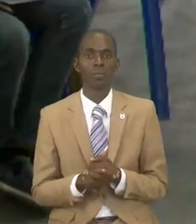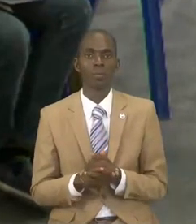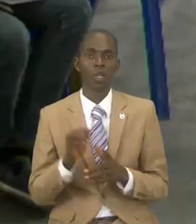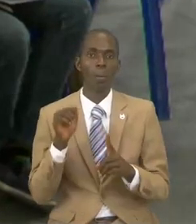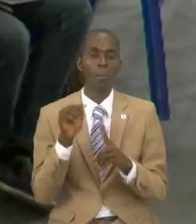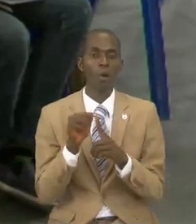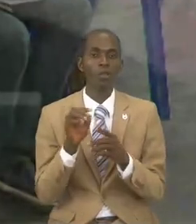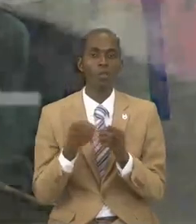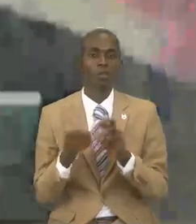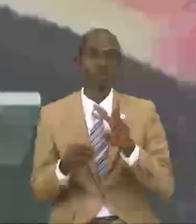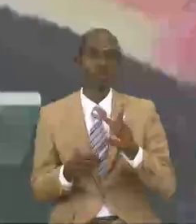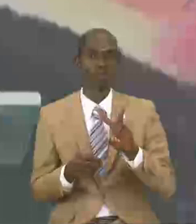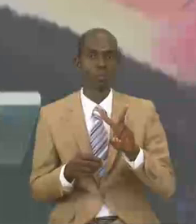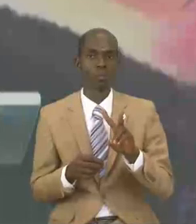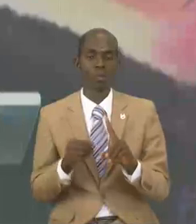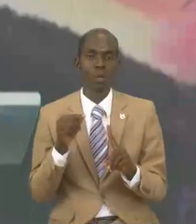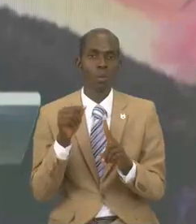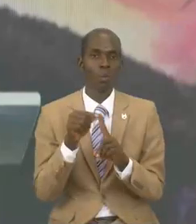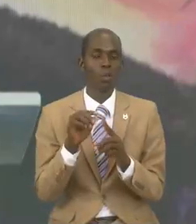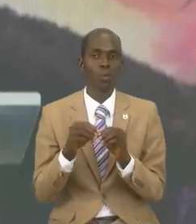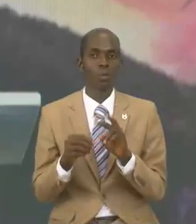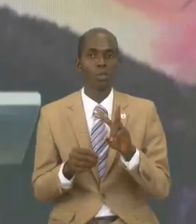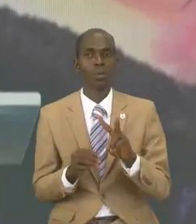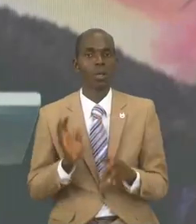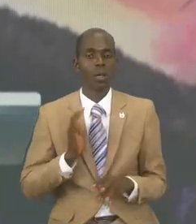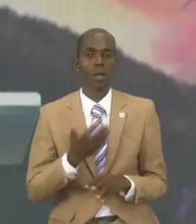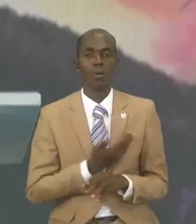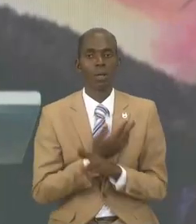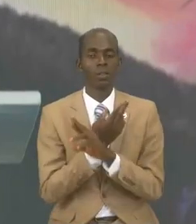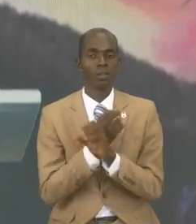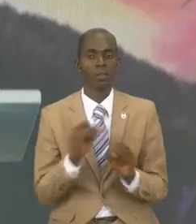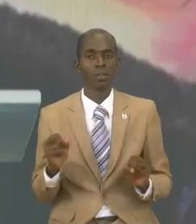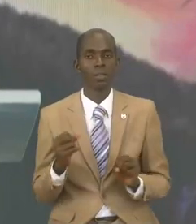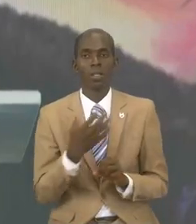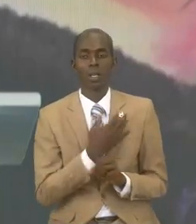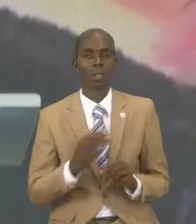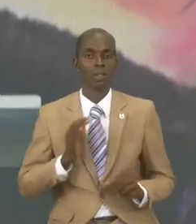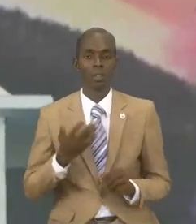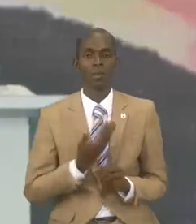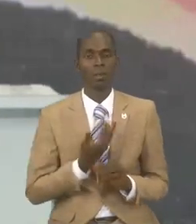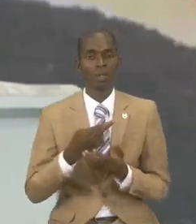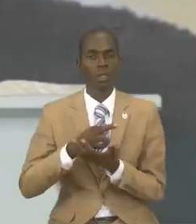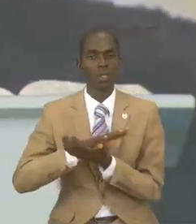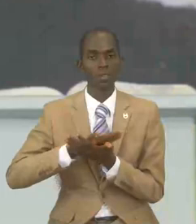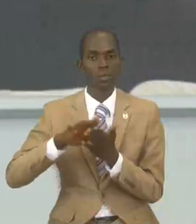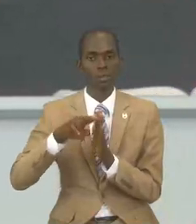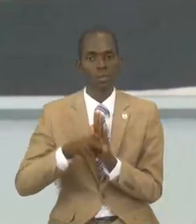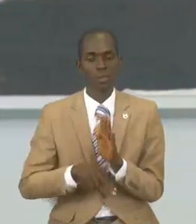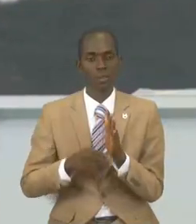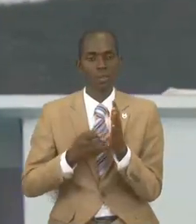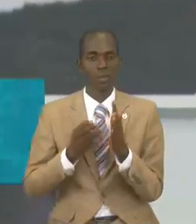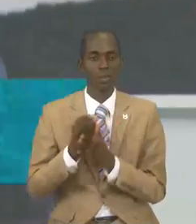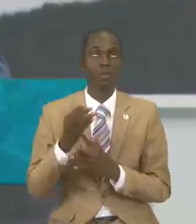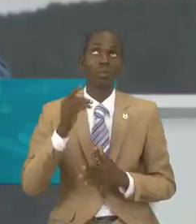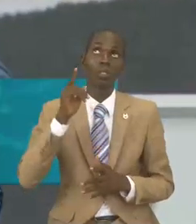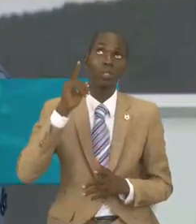Voyons un deuxième point maintenant. Deuxième point, notre rédemption et notre justice à